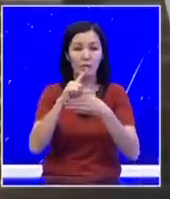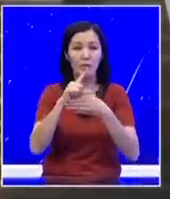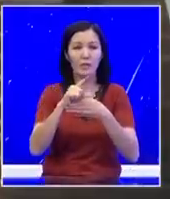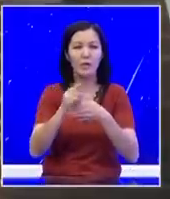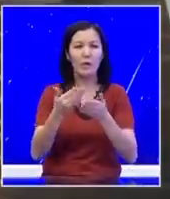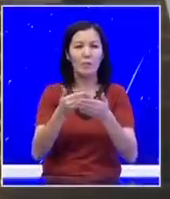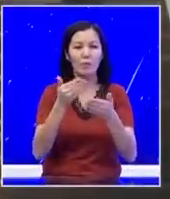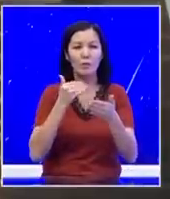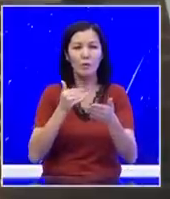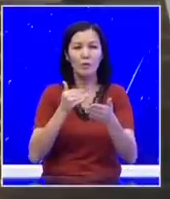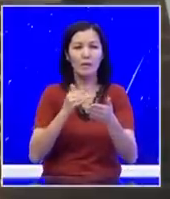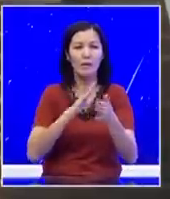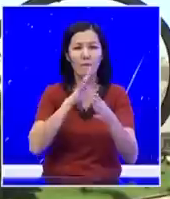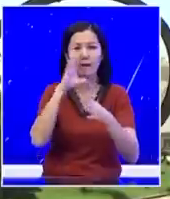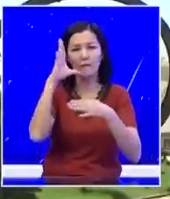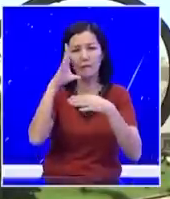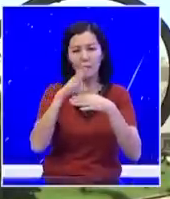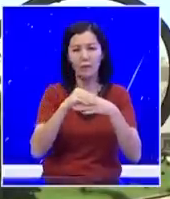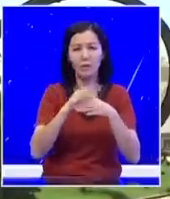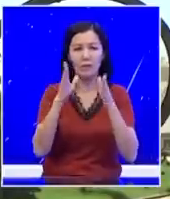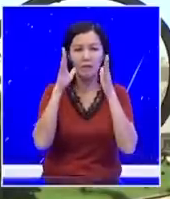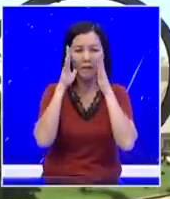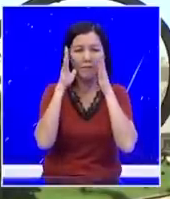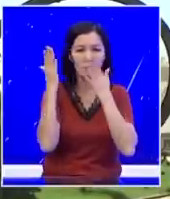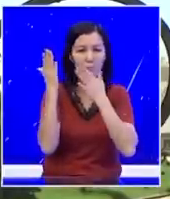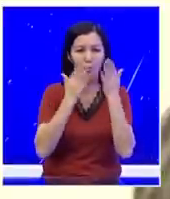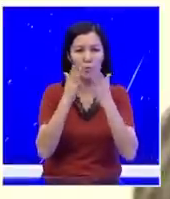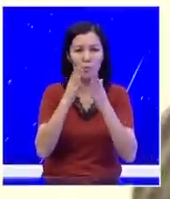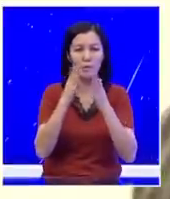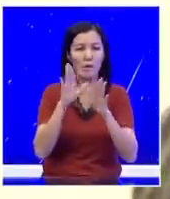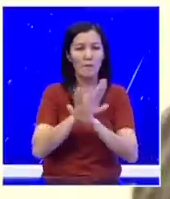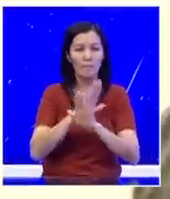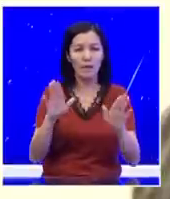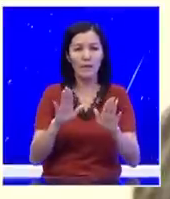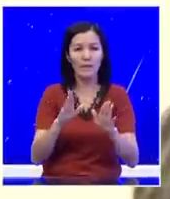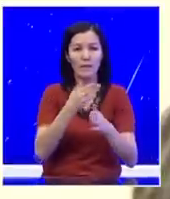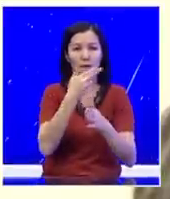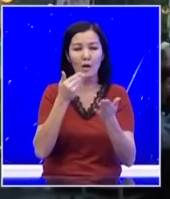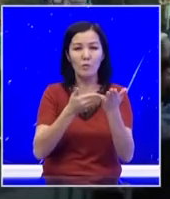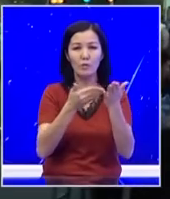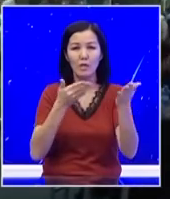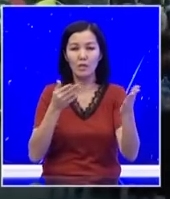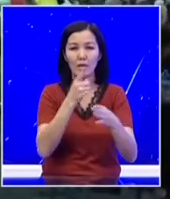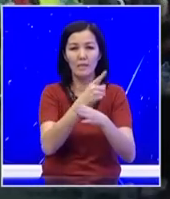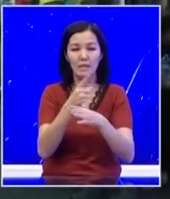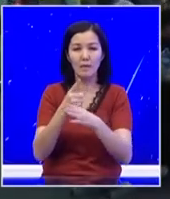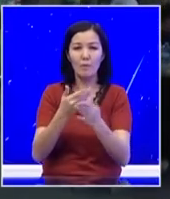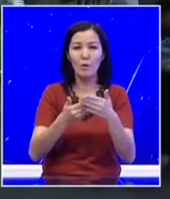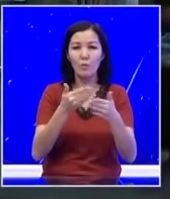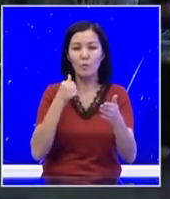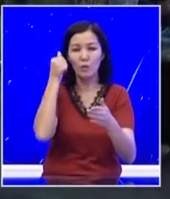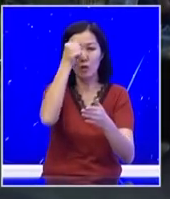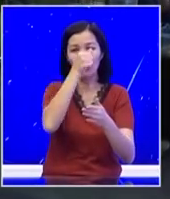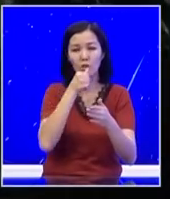тарауық, күнделікті жамағат намаздары оқылмайды. Діни мекемеде, қоғамдық орындарда ауызашар беруге тыйым. Өткен жылы дәл осы